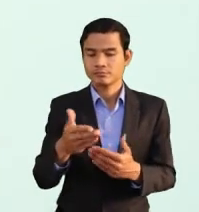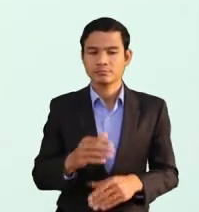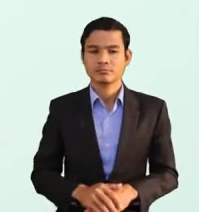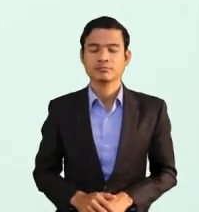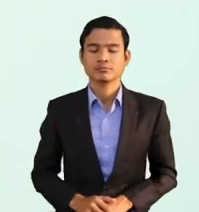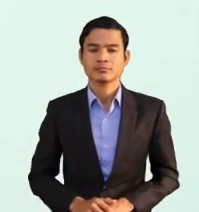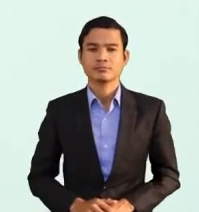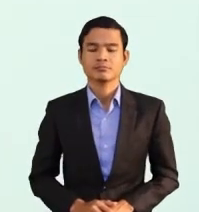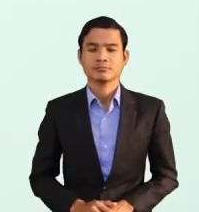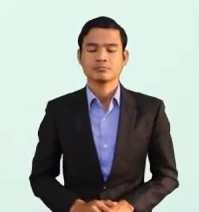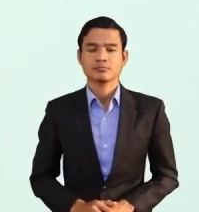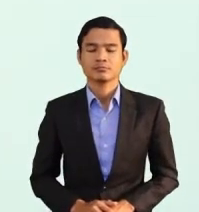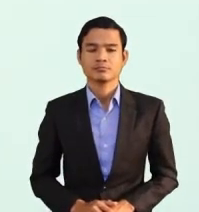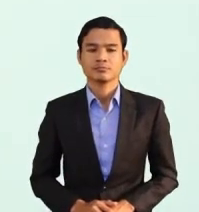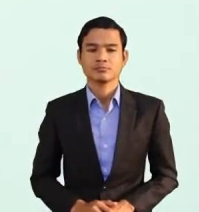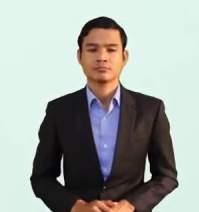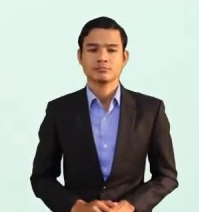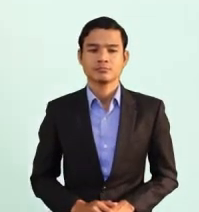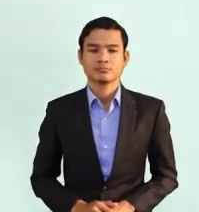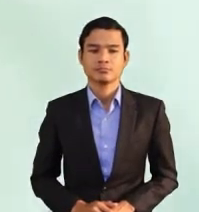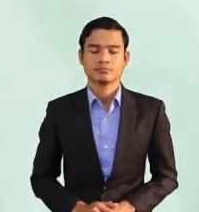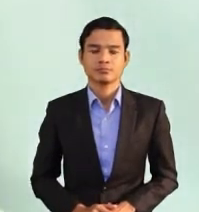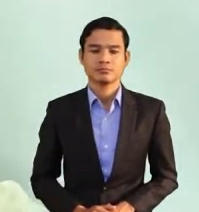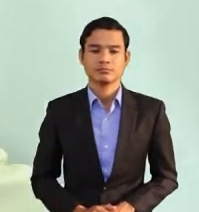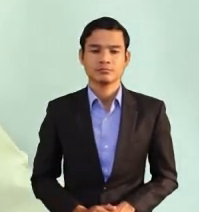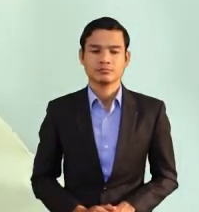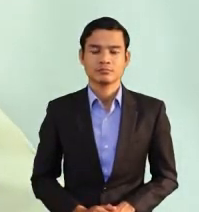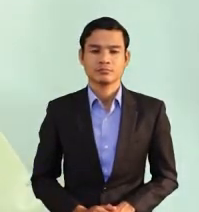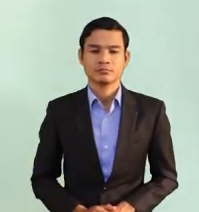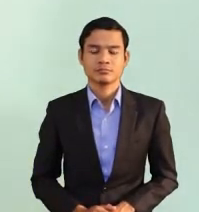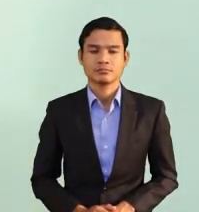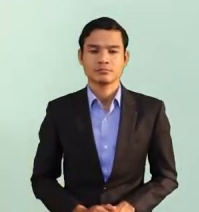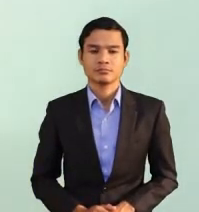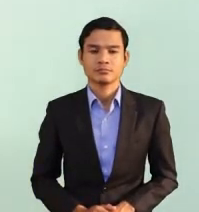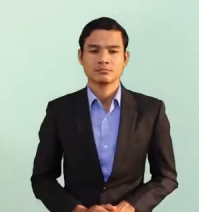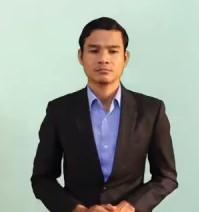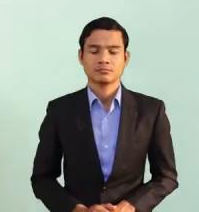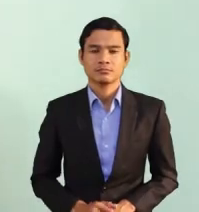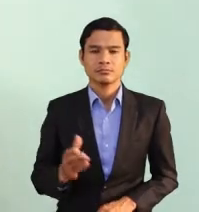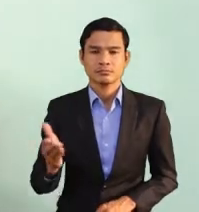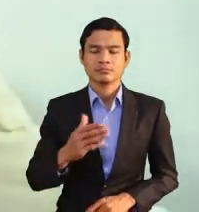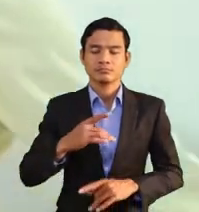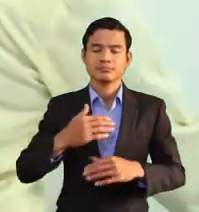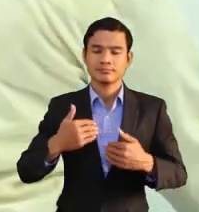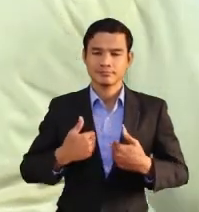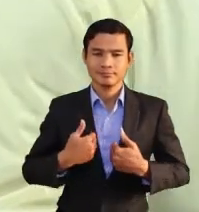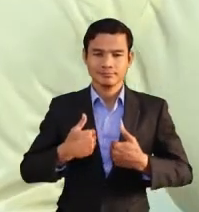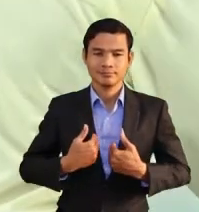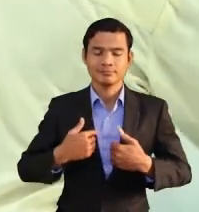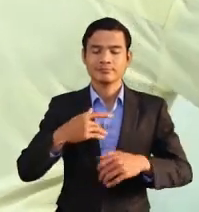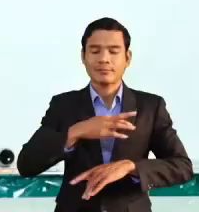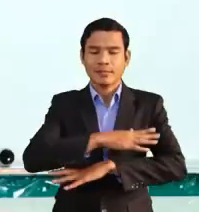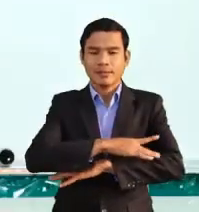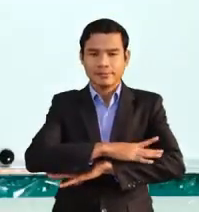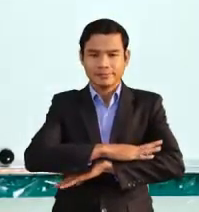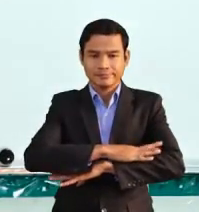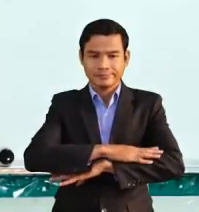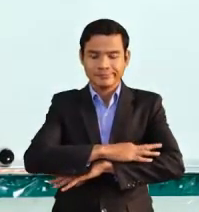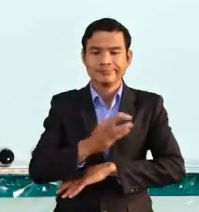nè còn á chà tờ à lấy con họt tê chê xâm ra tê chê nè con